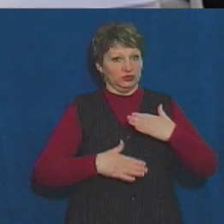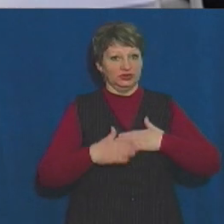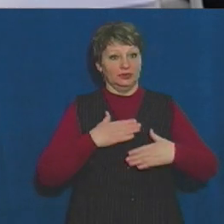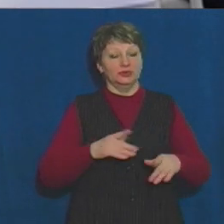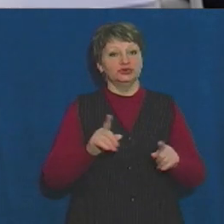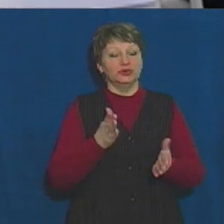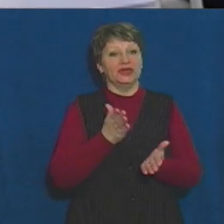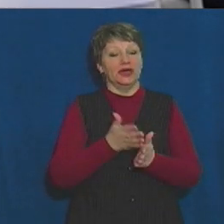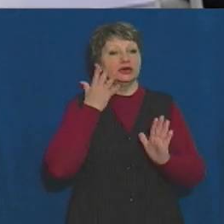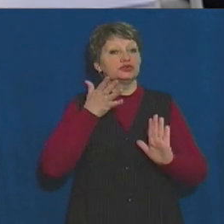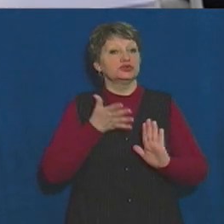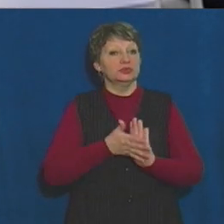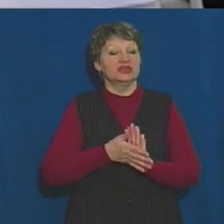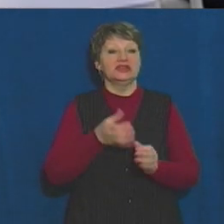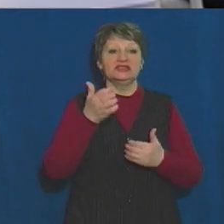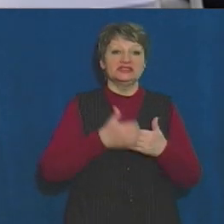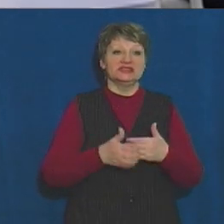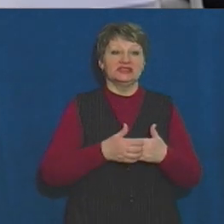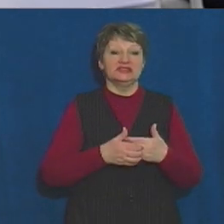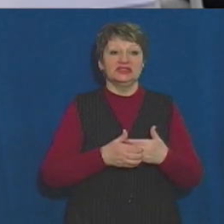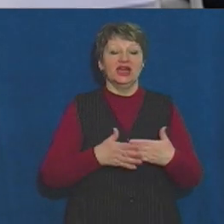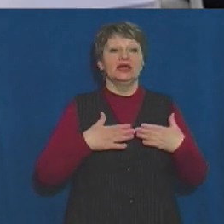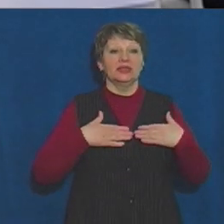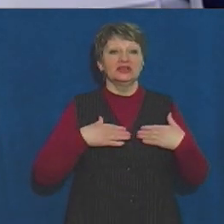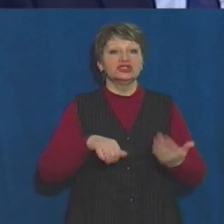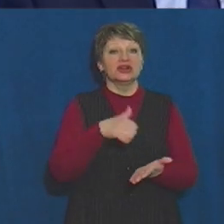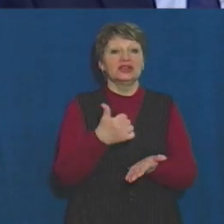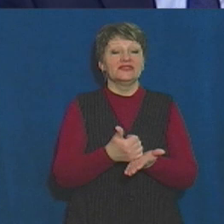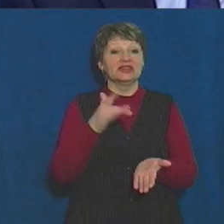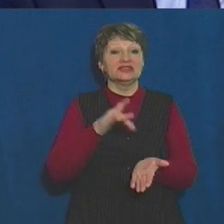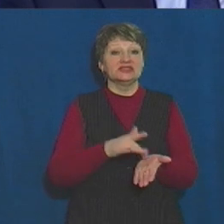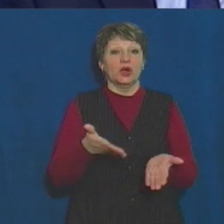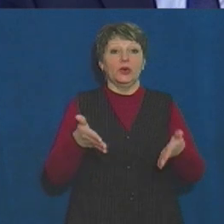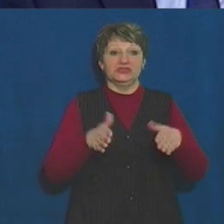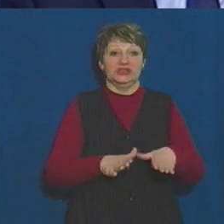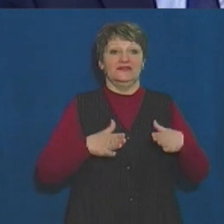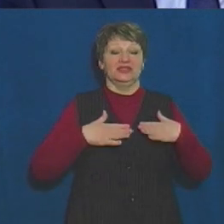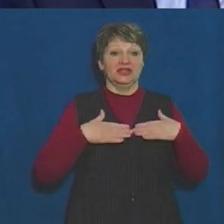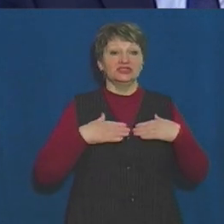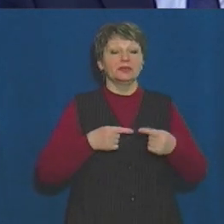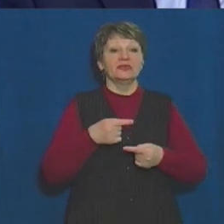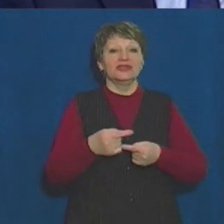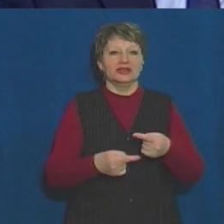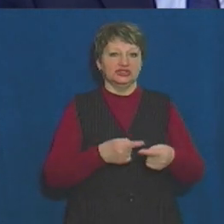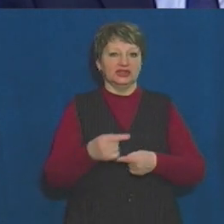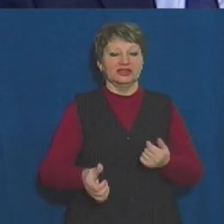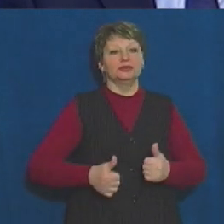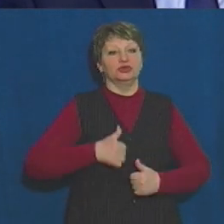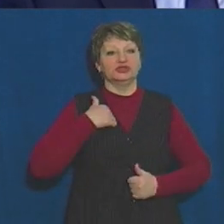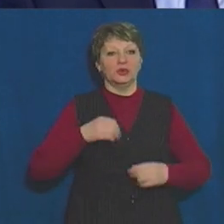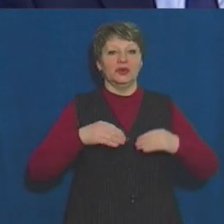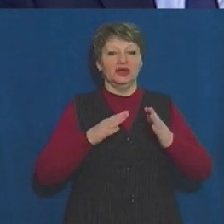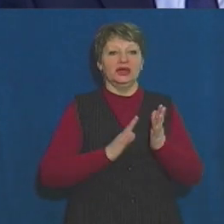порозуміння серед екологів. Я думаю, що наша головна мета – це залишити нашим нащадкам достойні насадження лісу.